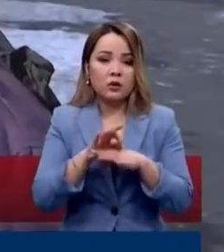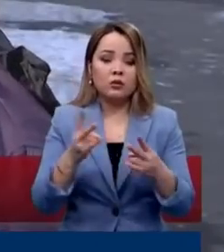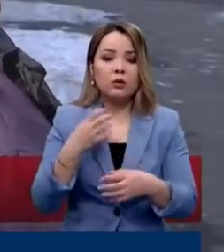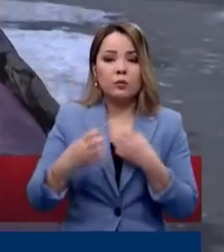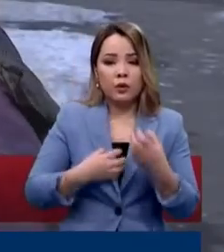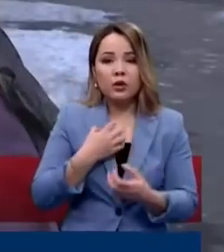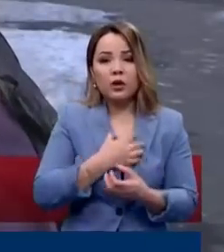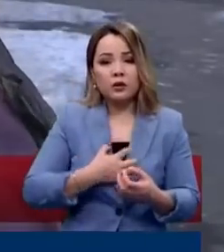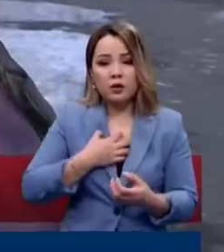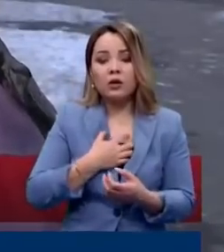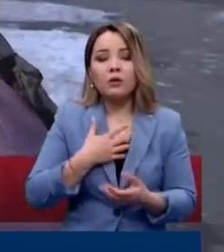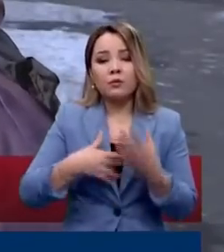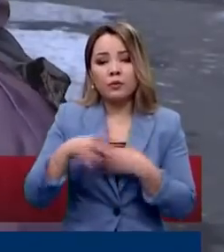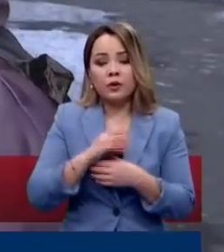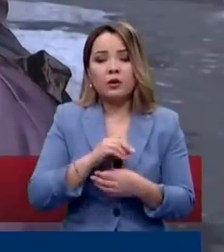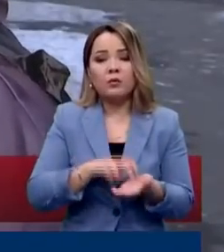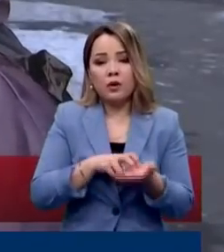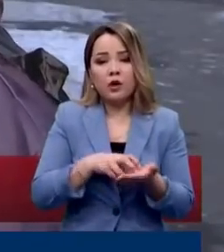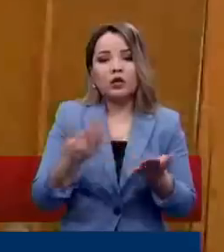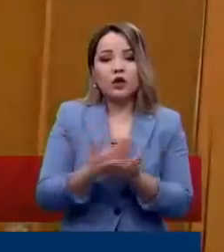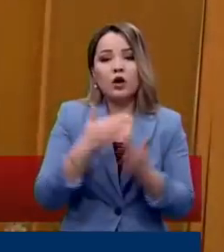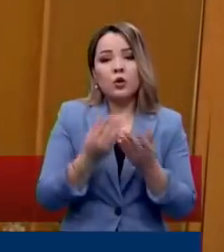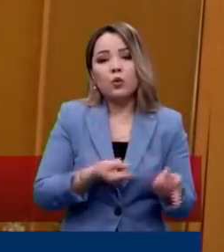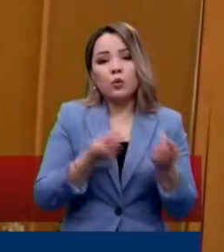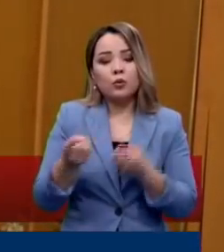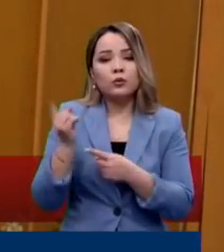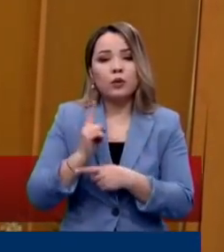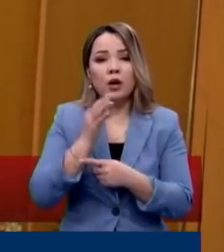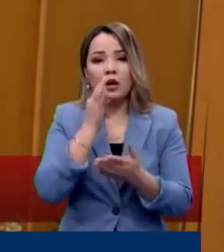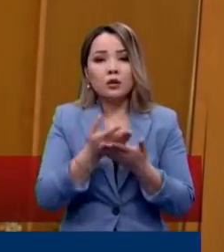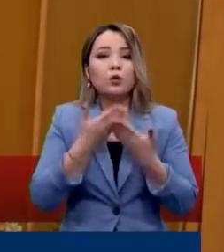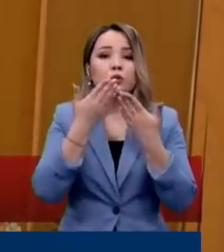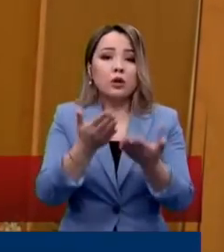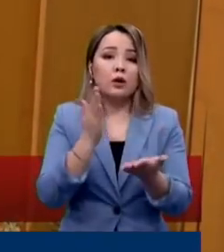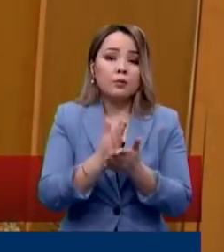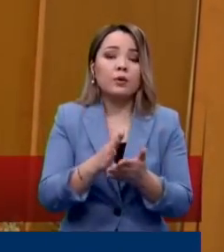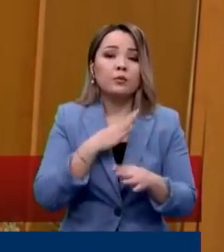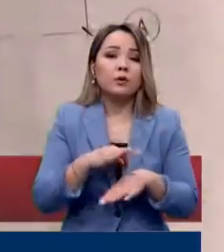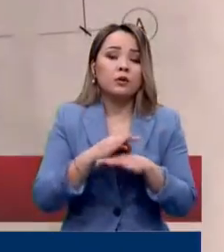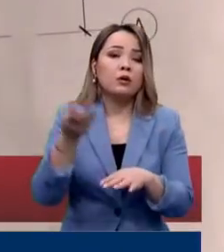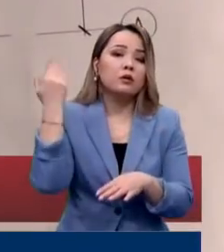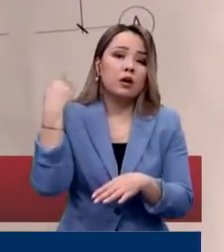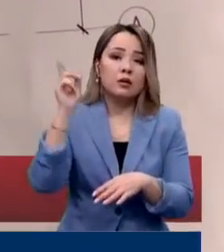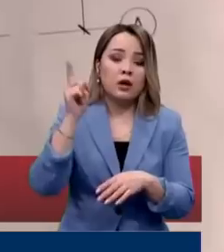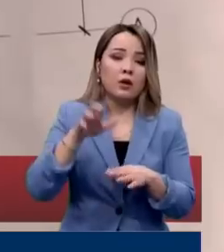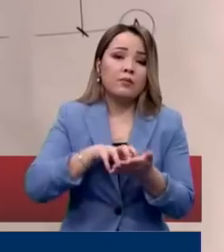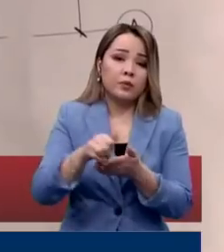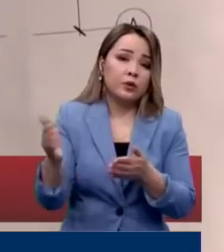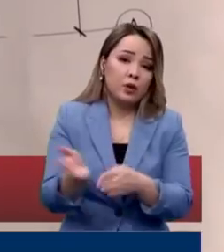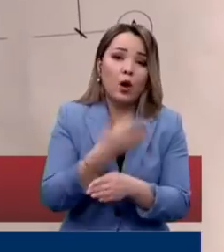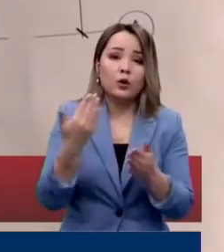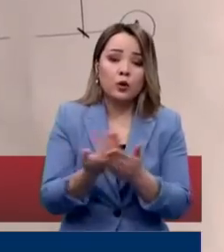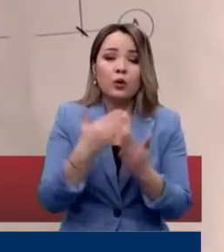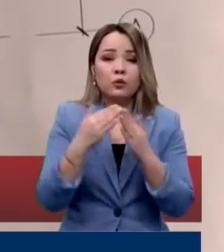Қорқынышпен өмір сүріп келеміз. Жаңа үйге көшірсе екен дейміз. Тұрғындардың сұрайтыны бір. Өткен ғасырда салынған үйлерін сүріп, орнына жаңа